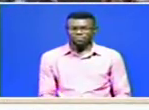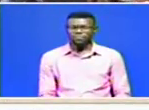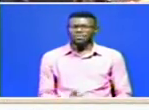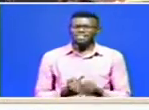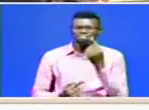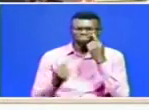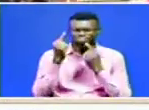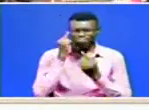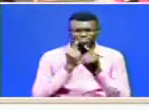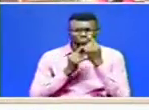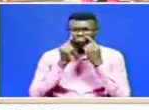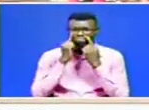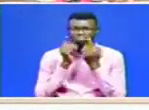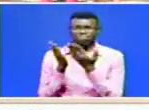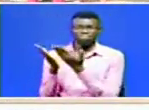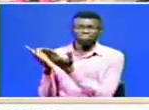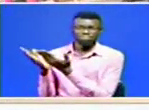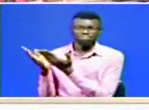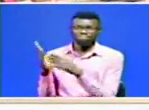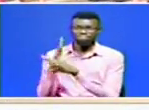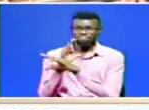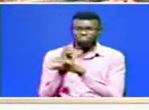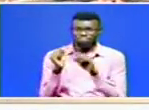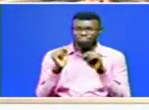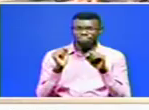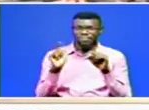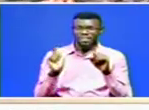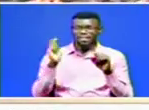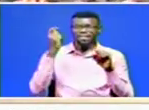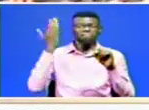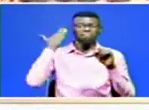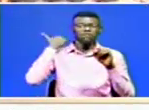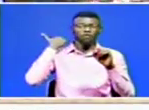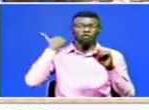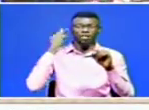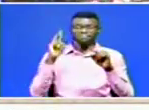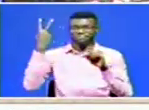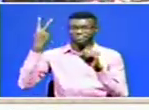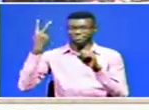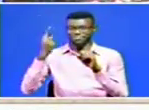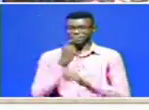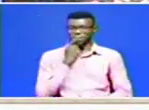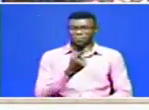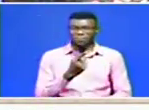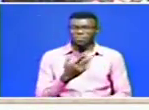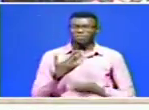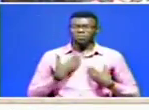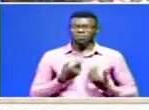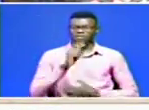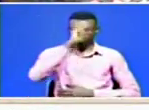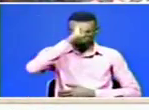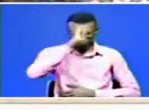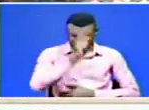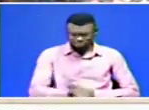Kumwomboleza rais wa pili wa Jamhuri ya Kenya Daniel Toroitich arap Moi, kumbukumbu na heshima